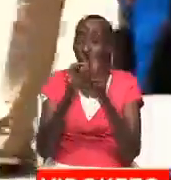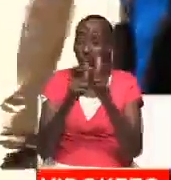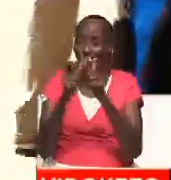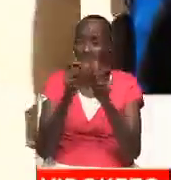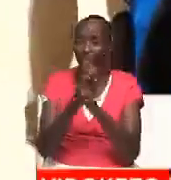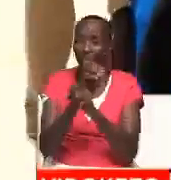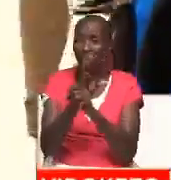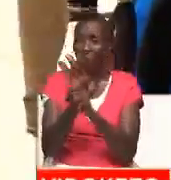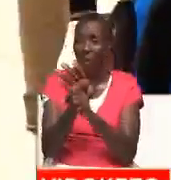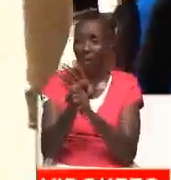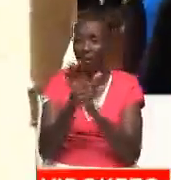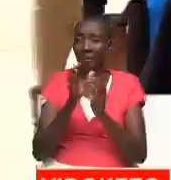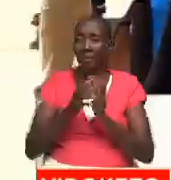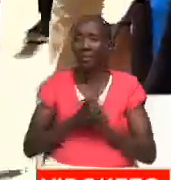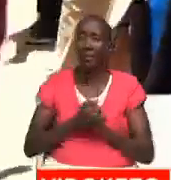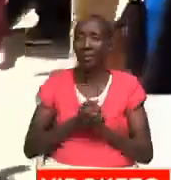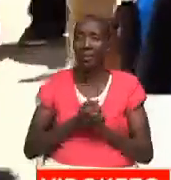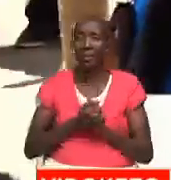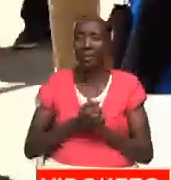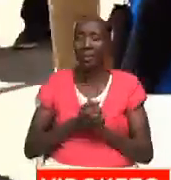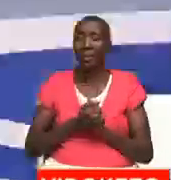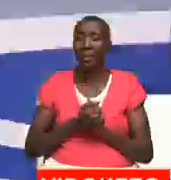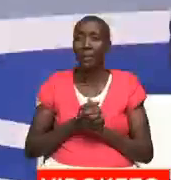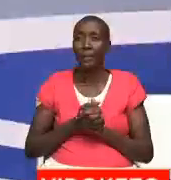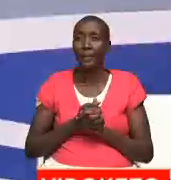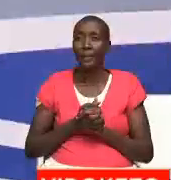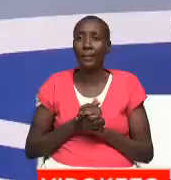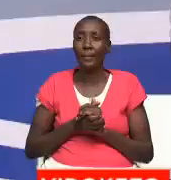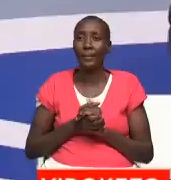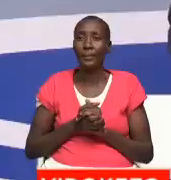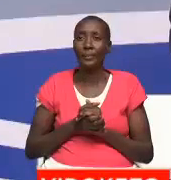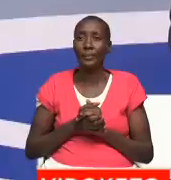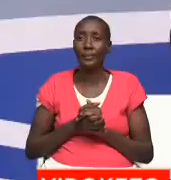Lydia Gashomo, TV47. Na mpenzi.